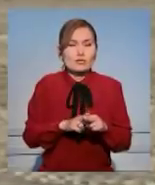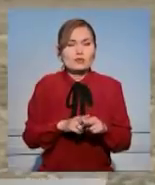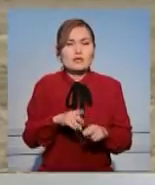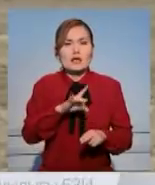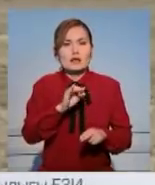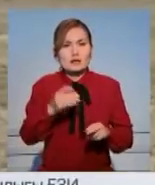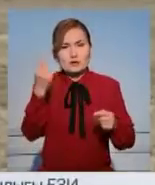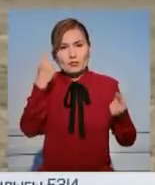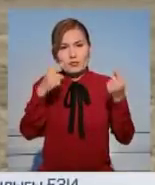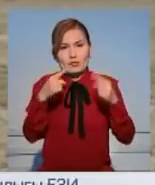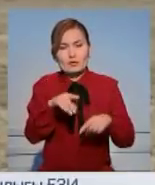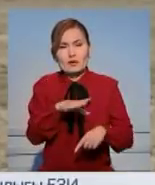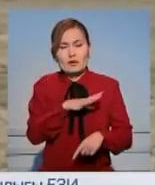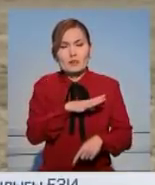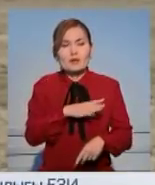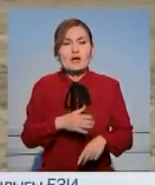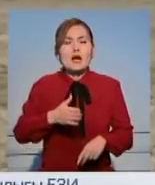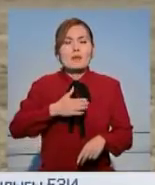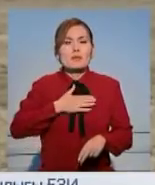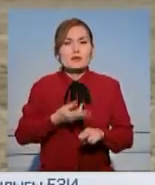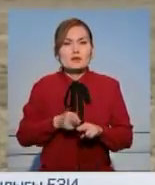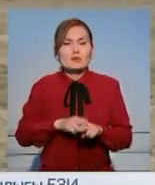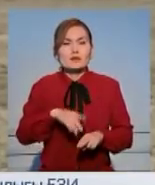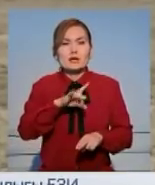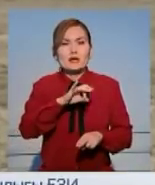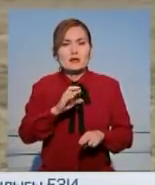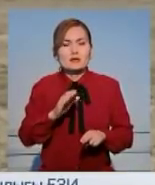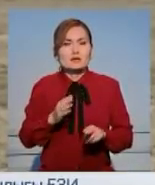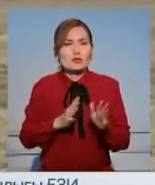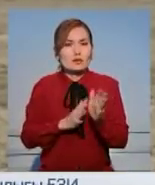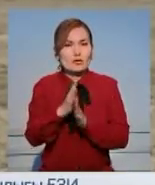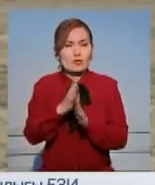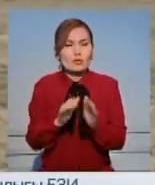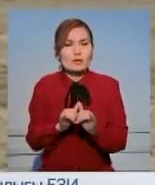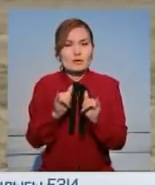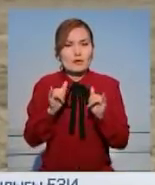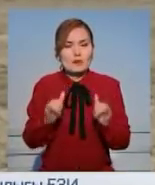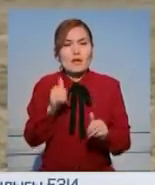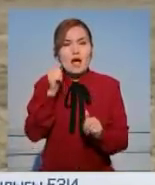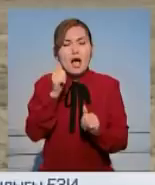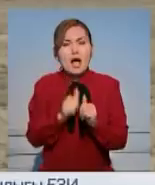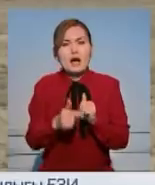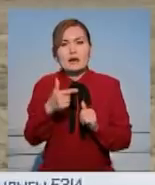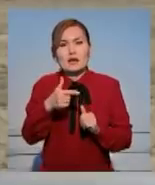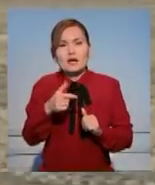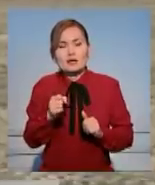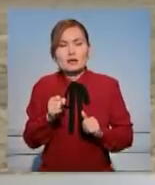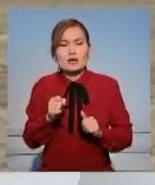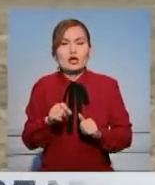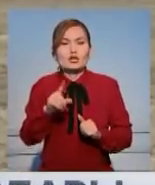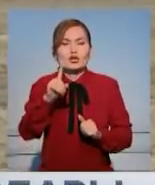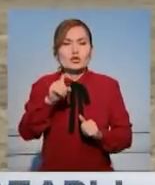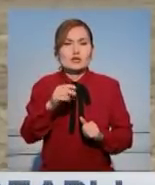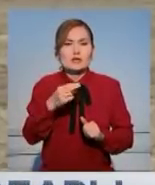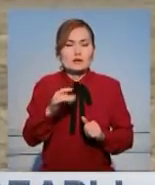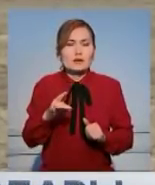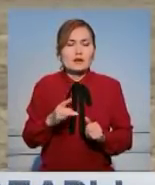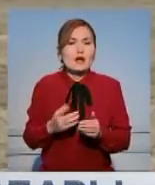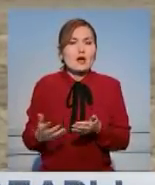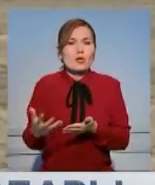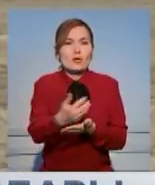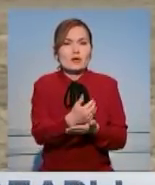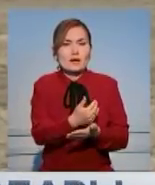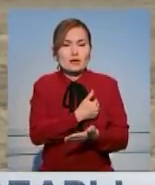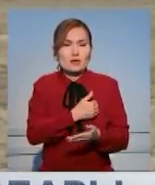Қазір күріштің әр сабағындағы дәннің шығымдылығына ерекше мән беріледі. Мәселен, әр гектардан алынатын өнімді 100 центнерге жеткіземіз десек, бірақ